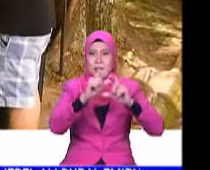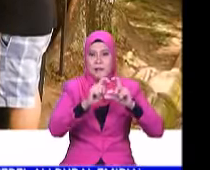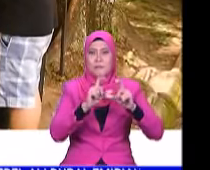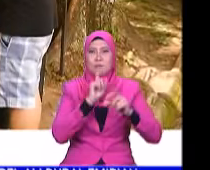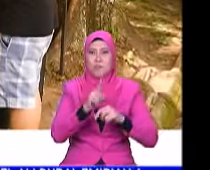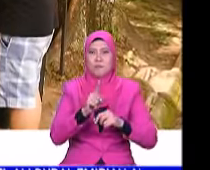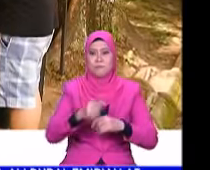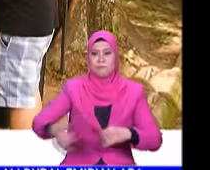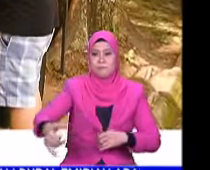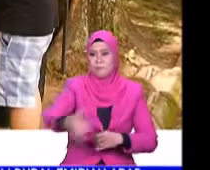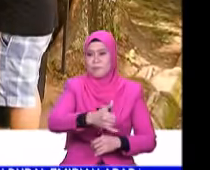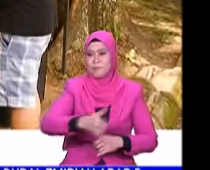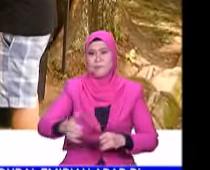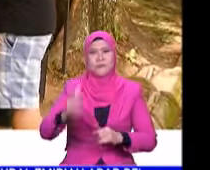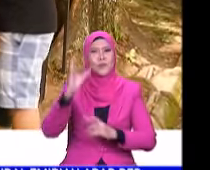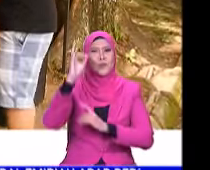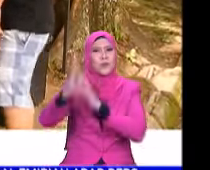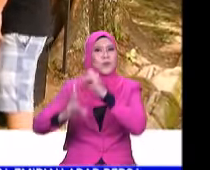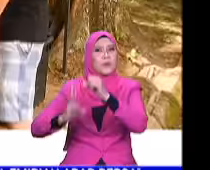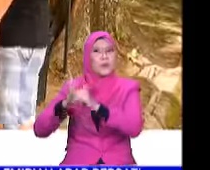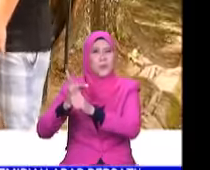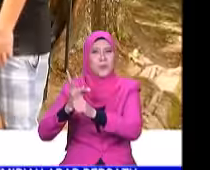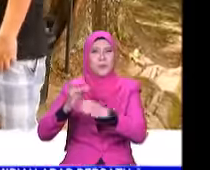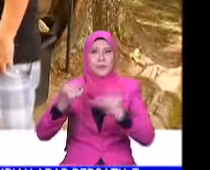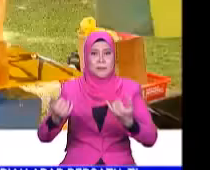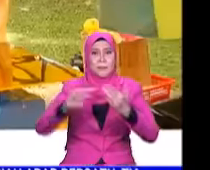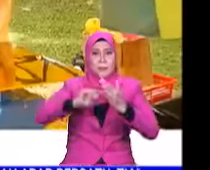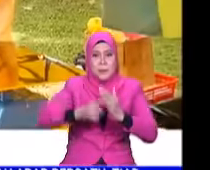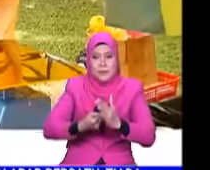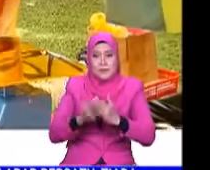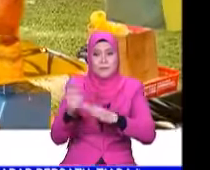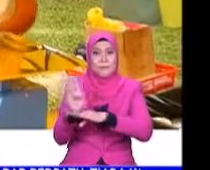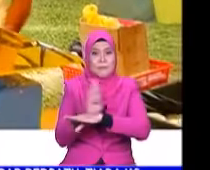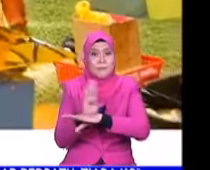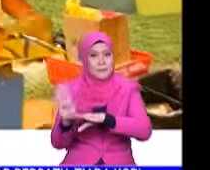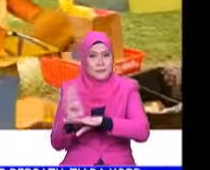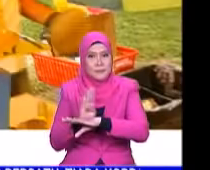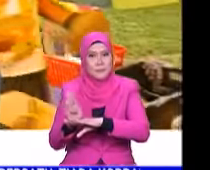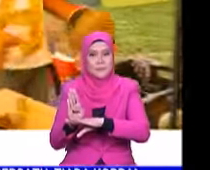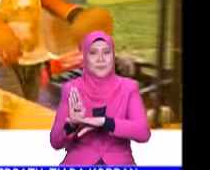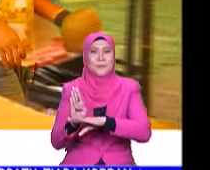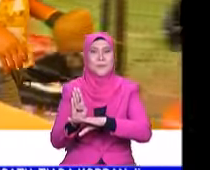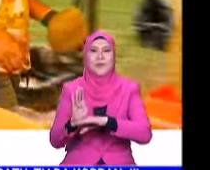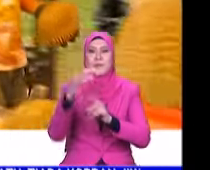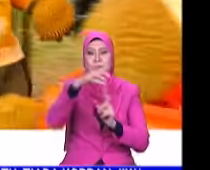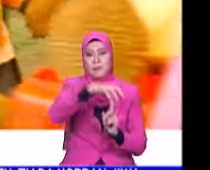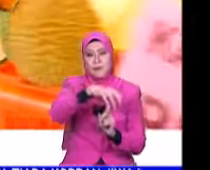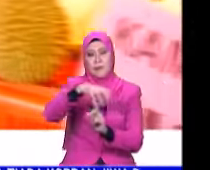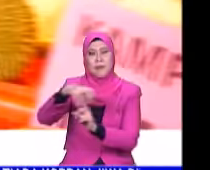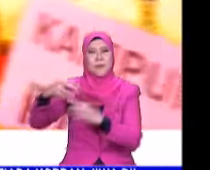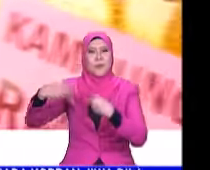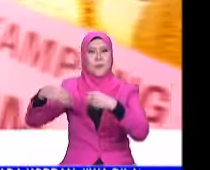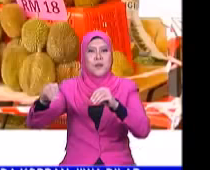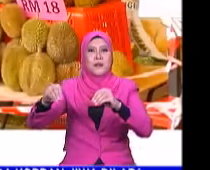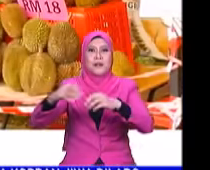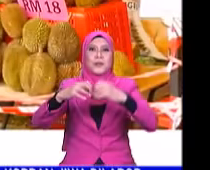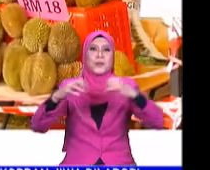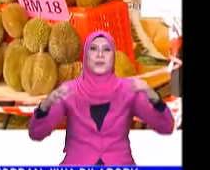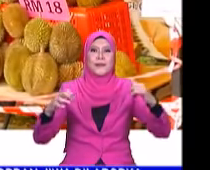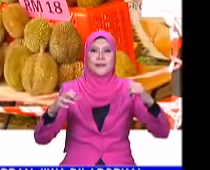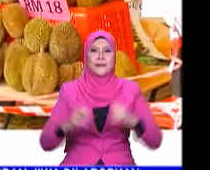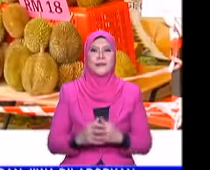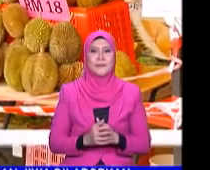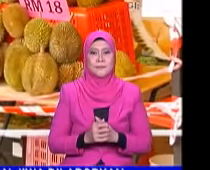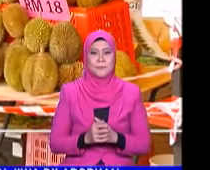gelandangan selama 7 tahun dijadikan titik tolak buat peniaga ini bagi mengusahakan gerai jualan durian. Asalnya